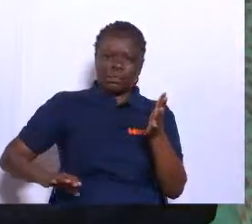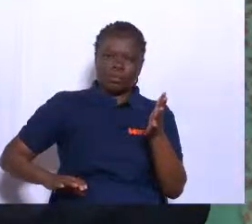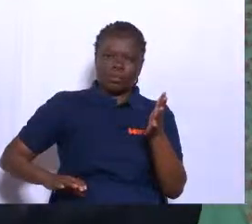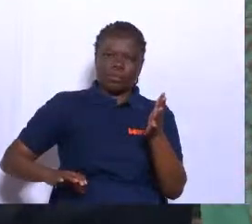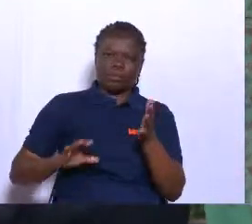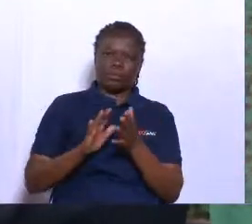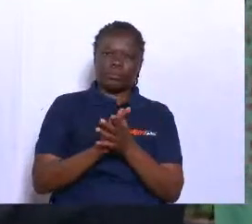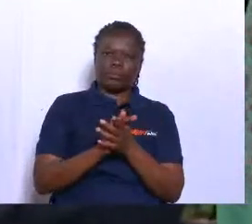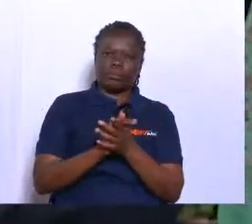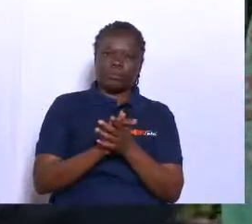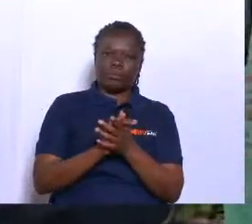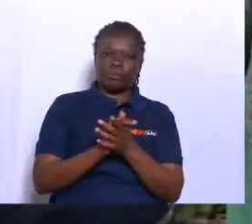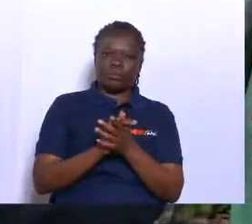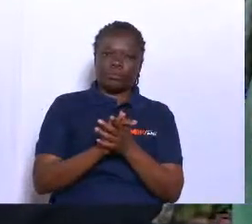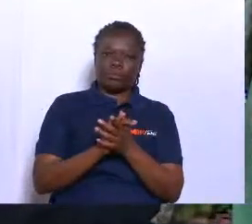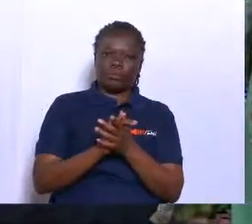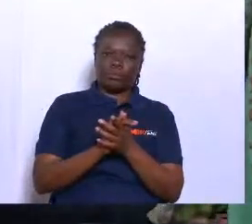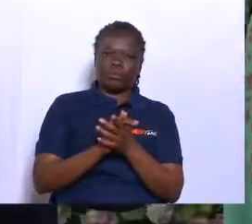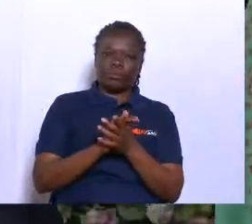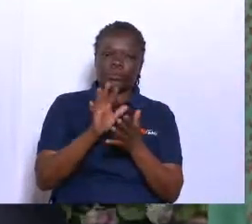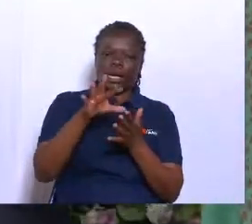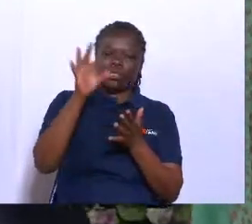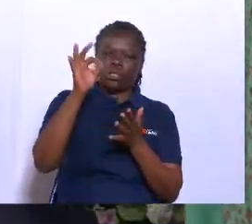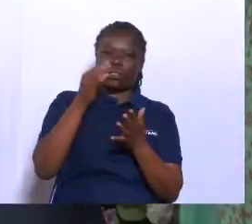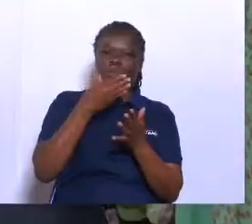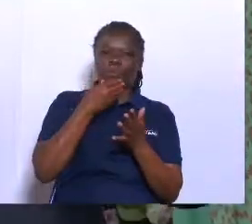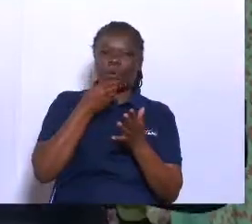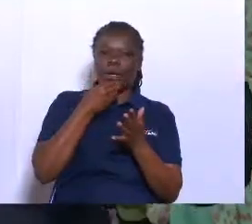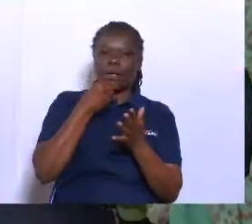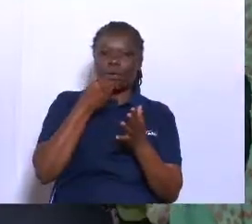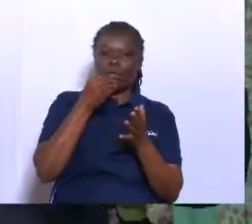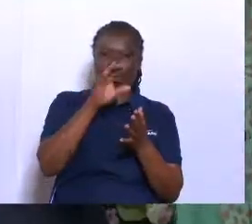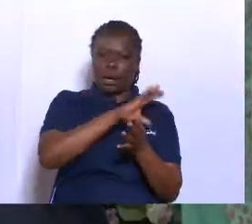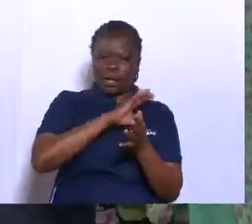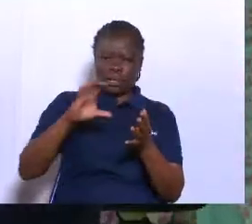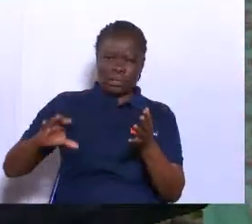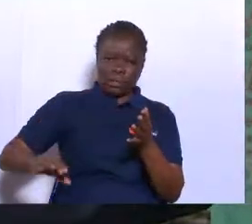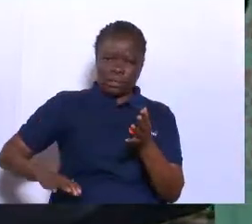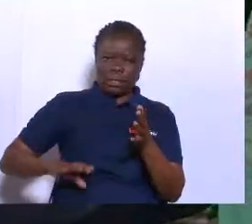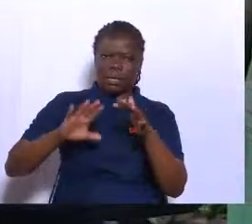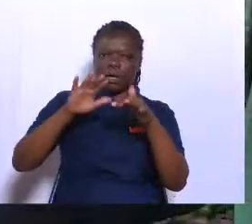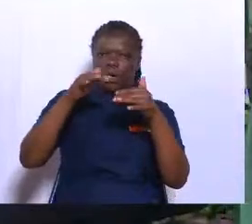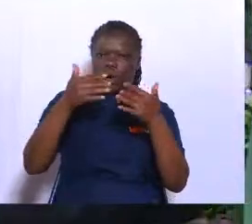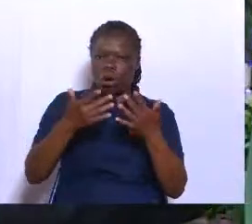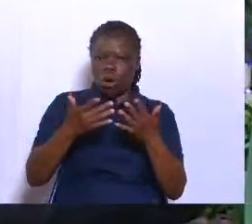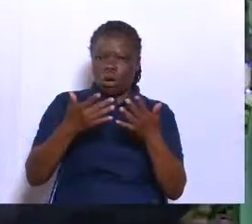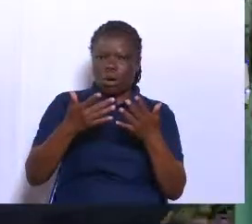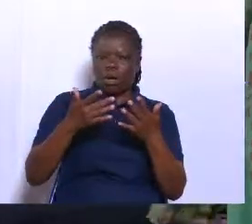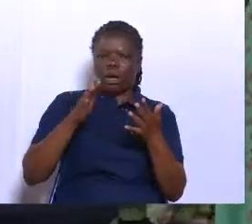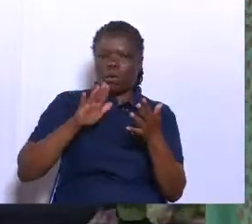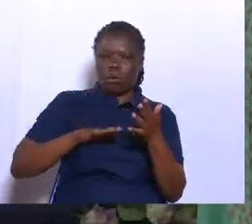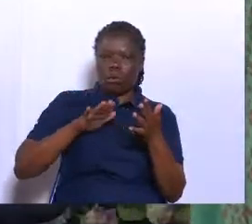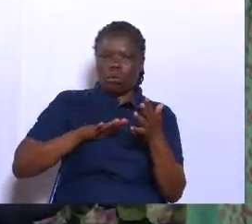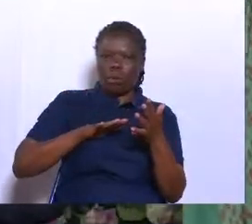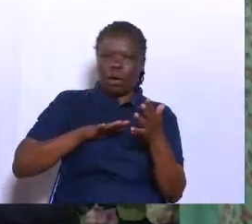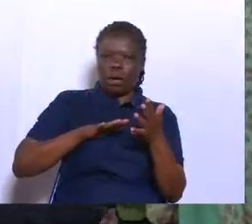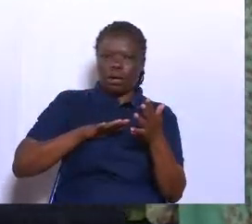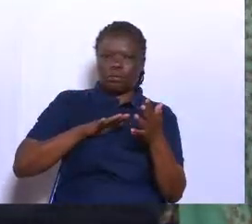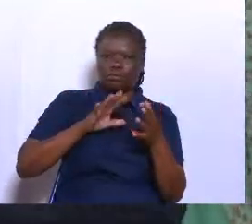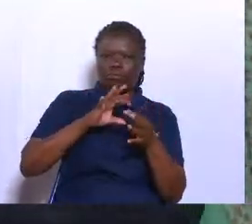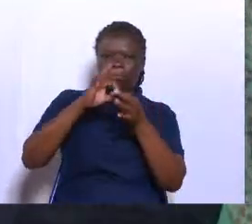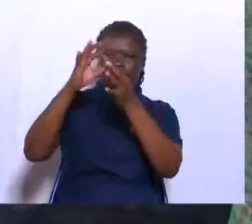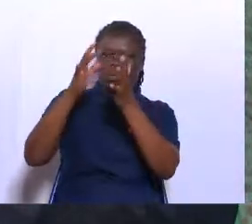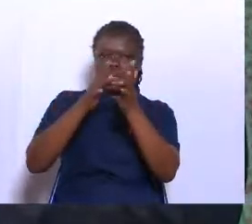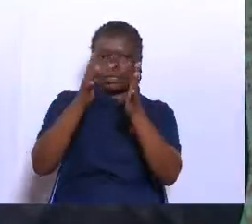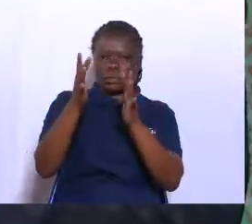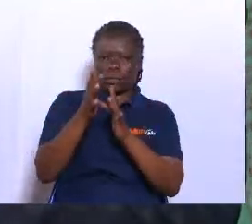Yesu. A choice to be Christ's woman. Maamuzi ya kumfuata Yesu kama mwanamke, kama mwanamume. We are giving Jesus